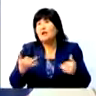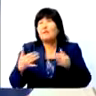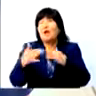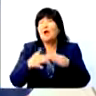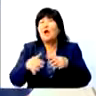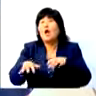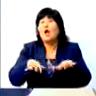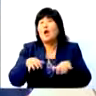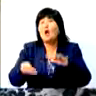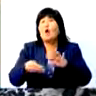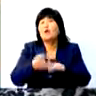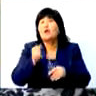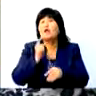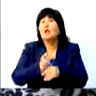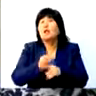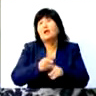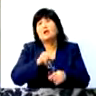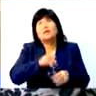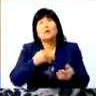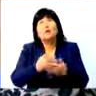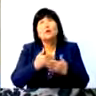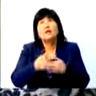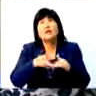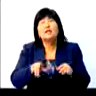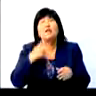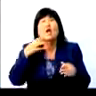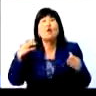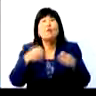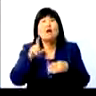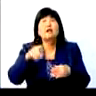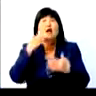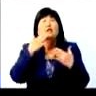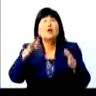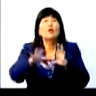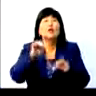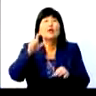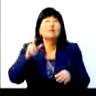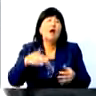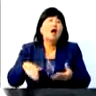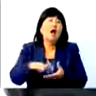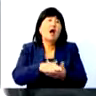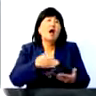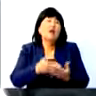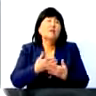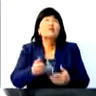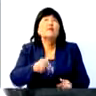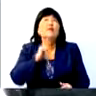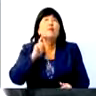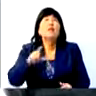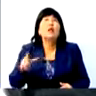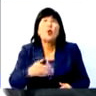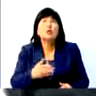коррупцией направлена на предупреждение. К этой работе активно задействованы и партийцы, и народные избранники, и общественники, и